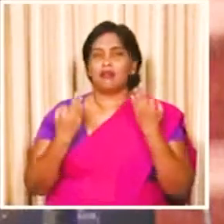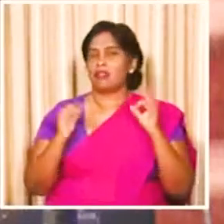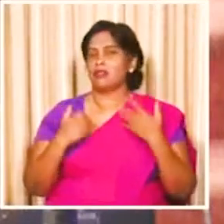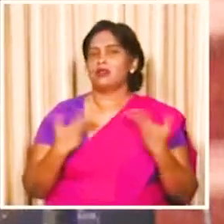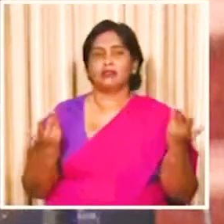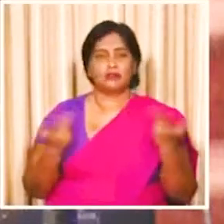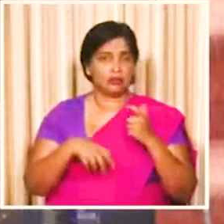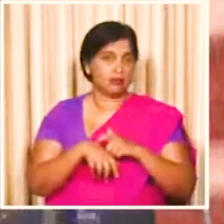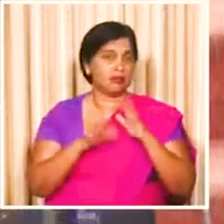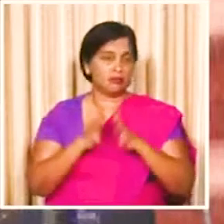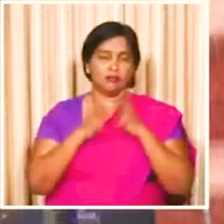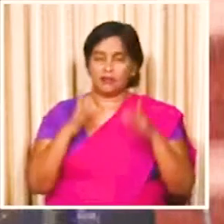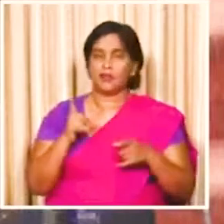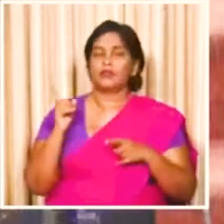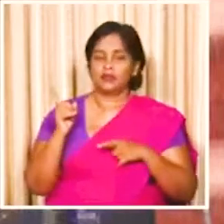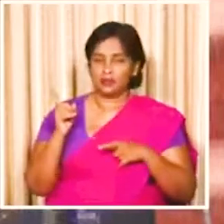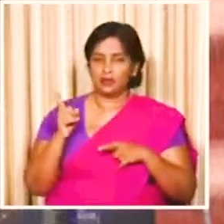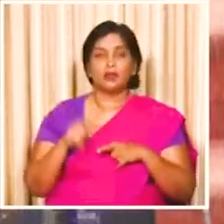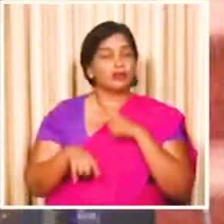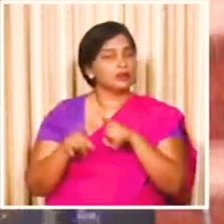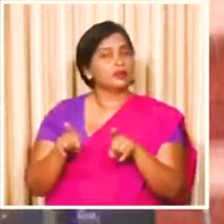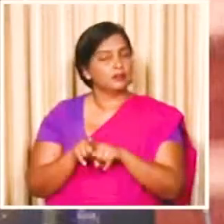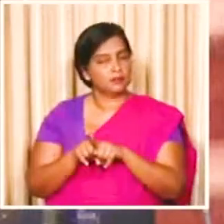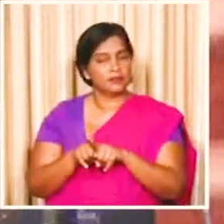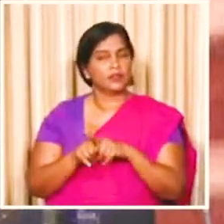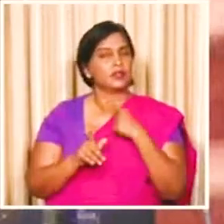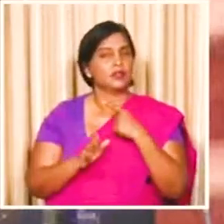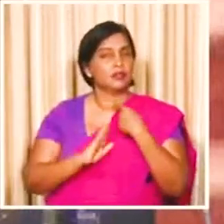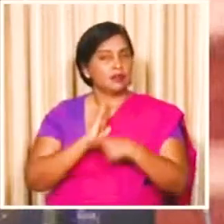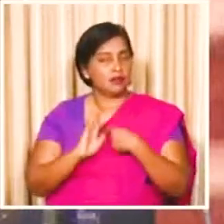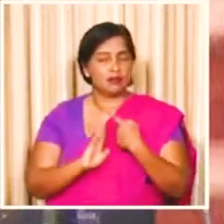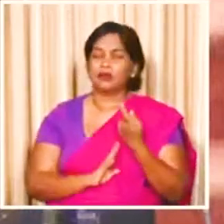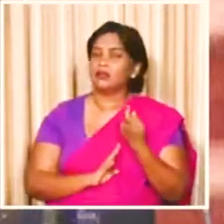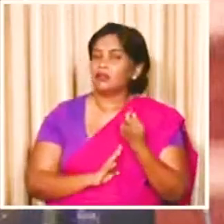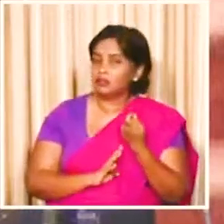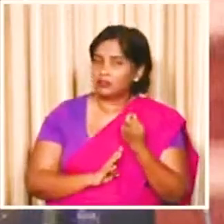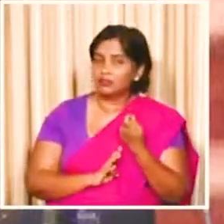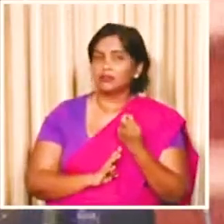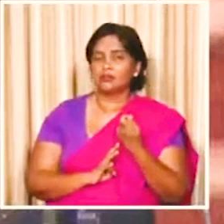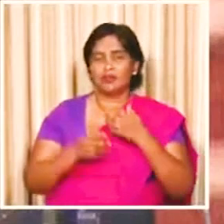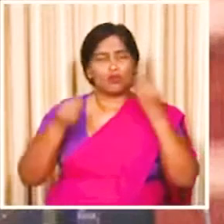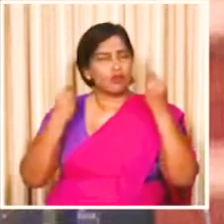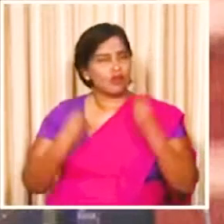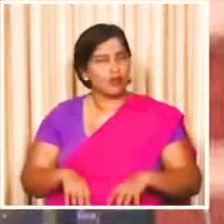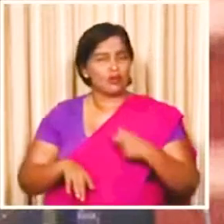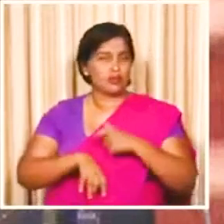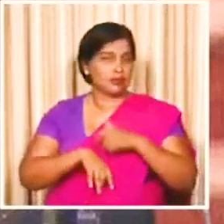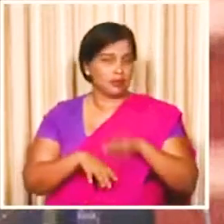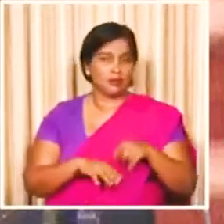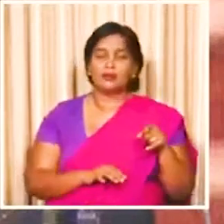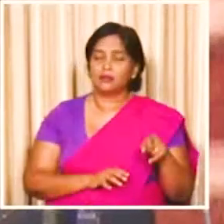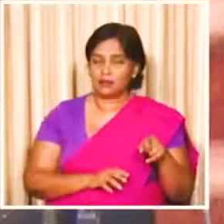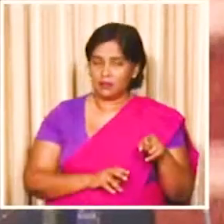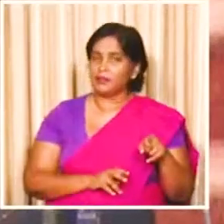தோட்டங்கள் இன்றைக்கு பொருளாதார நிலையிலே வீழ்ச்சி கண்டிருக்கின்ற நாடு, இன்றைக்கு உற்பத்தி செய்யப்படுகின்ற பொருளுக்கு